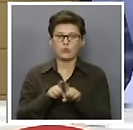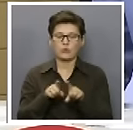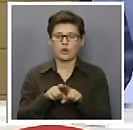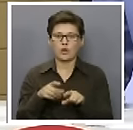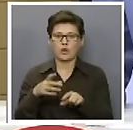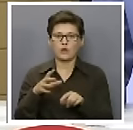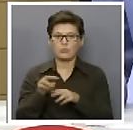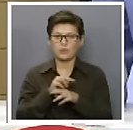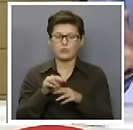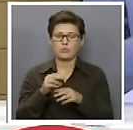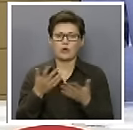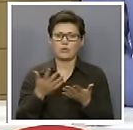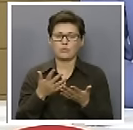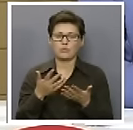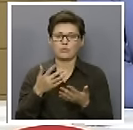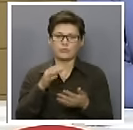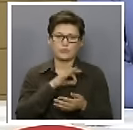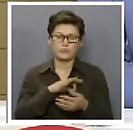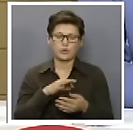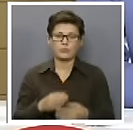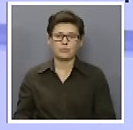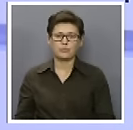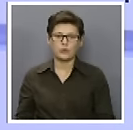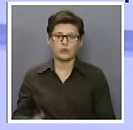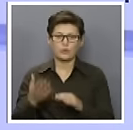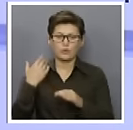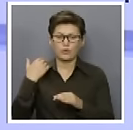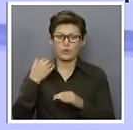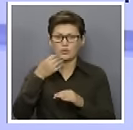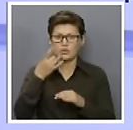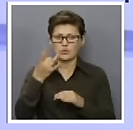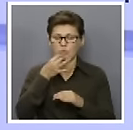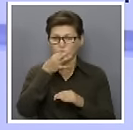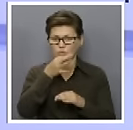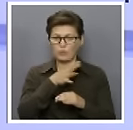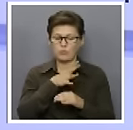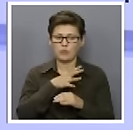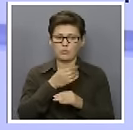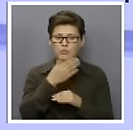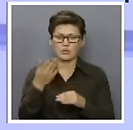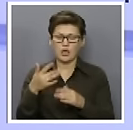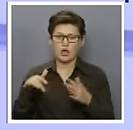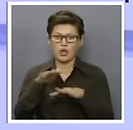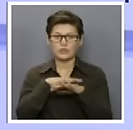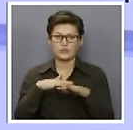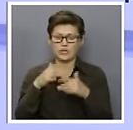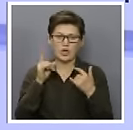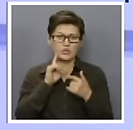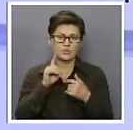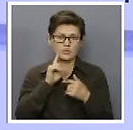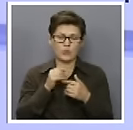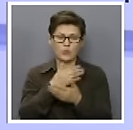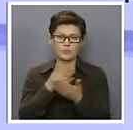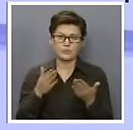емделу үшін? Біріншіден өткен жолда айта кеткен болатынбыз. Бұл жерде жалпы халықтың әзірге